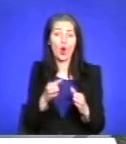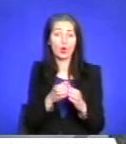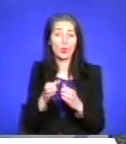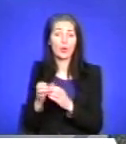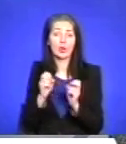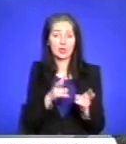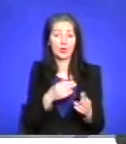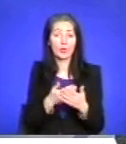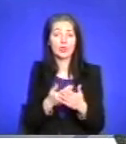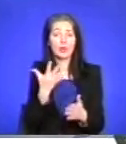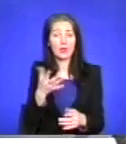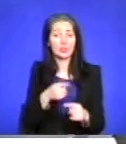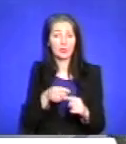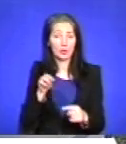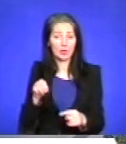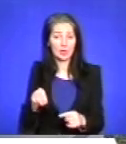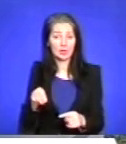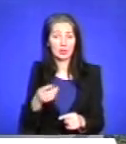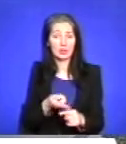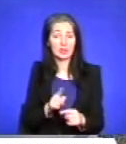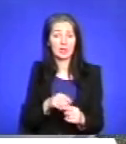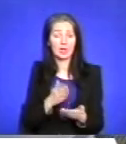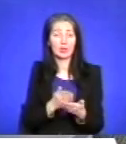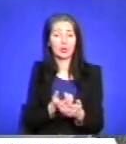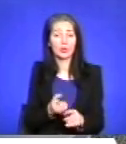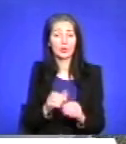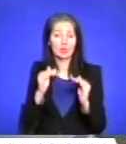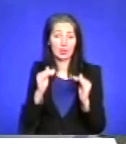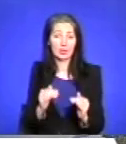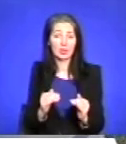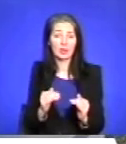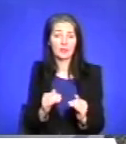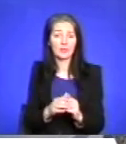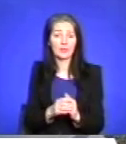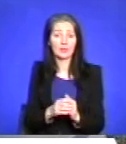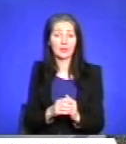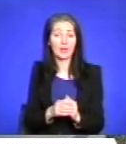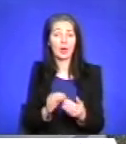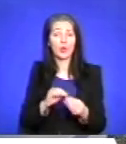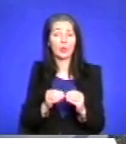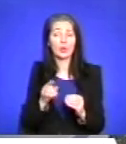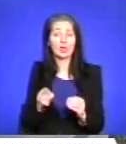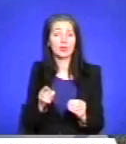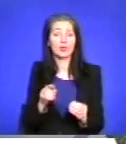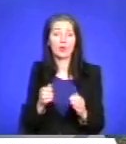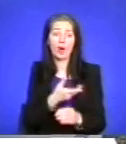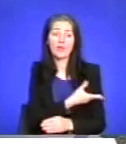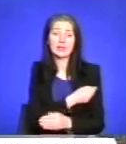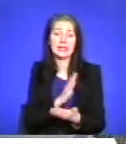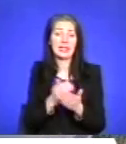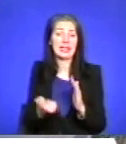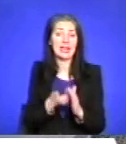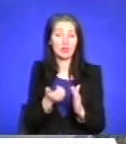майже 5,5 тисяч, тобто це є надзвичайно низьке. Але, мабуть, проблема в те, що вакцини є недостатньо в